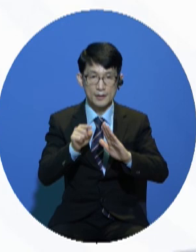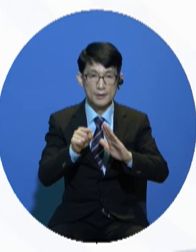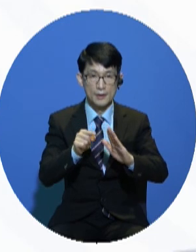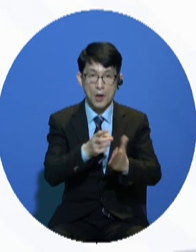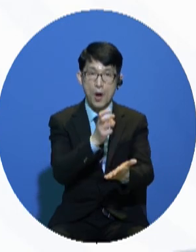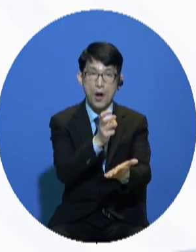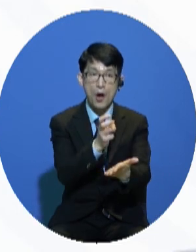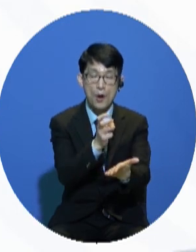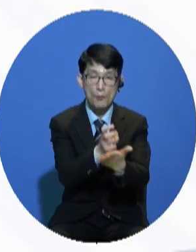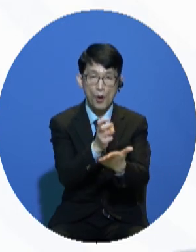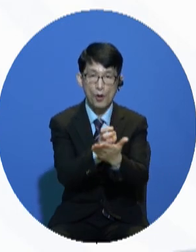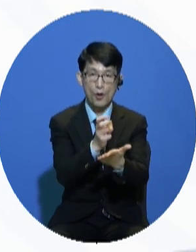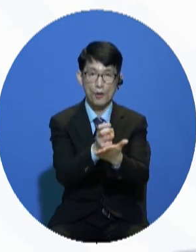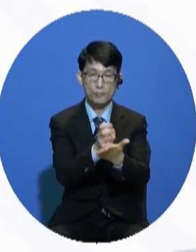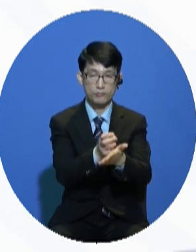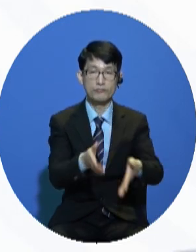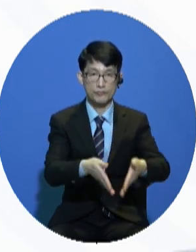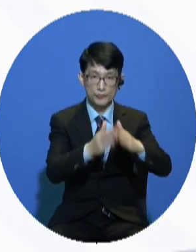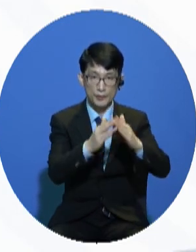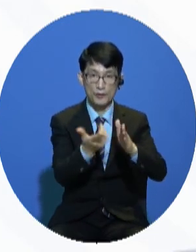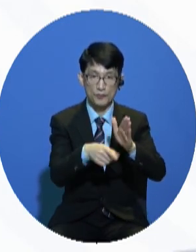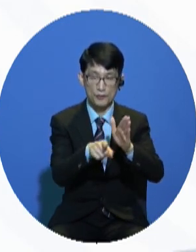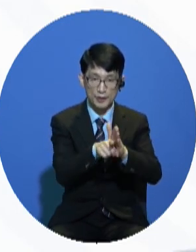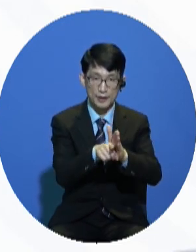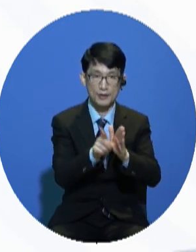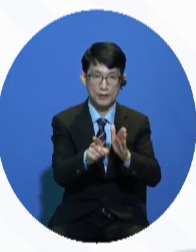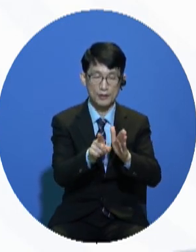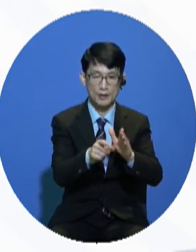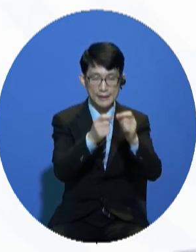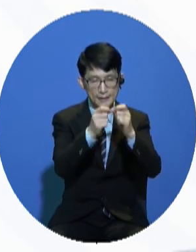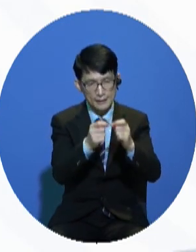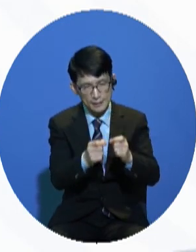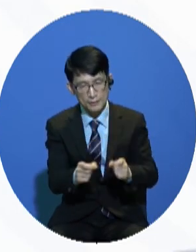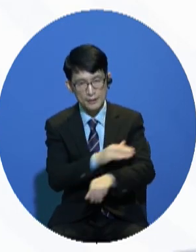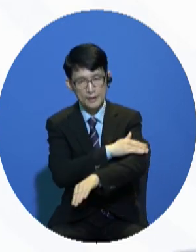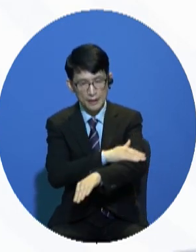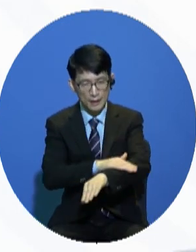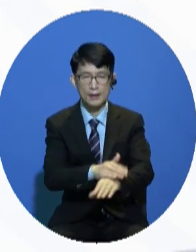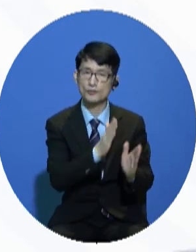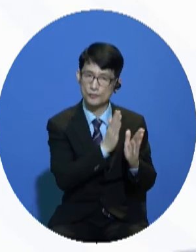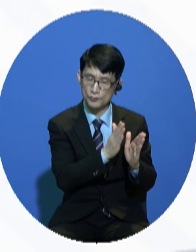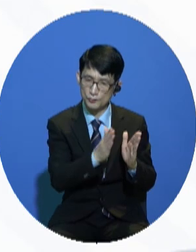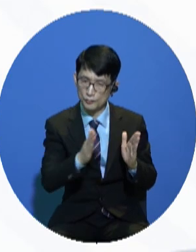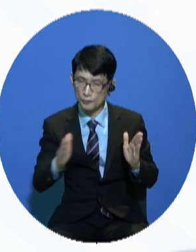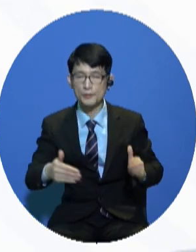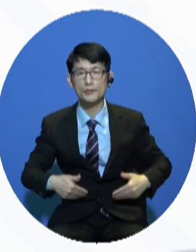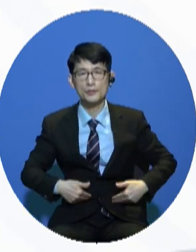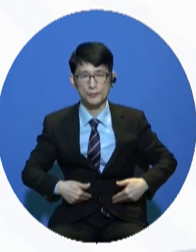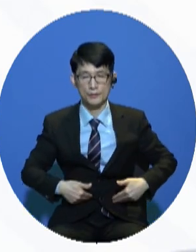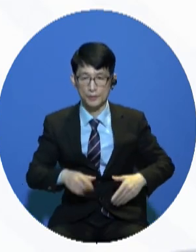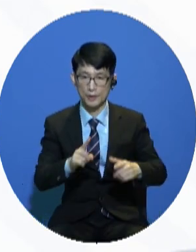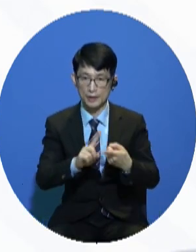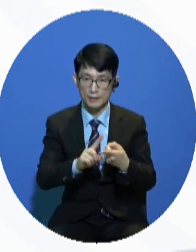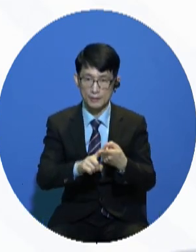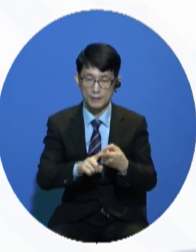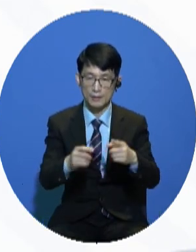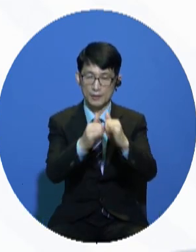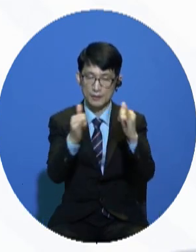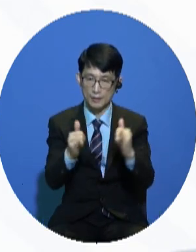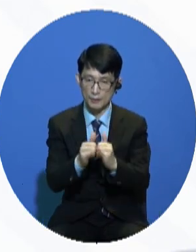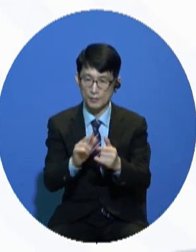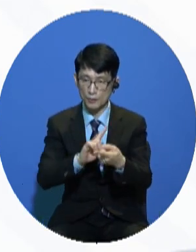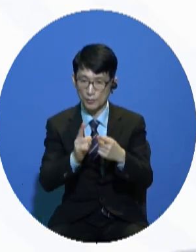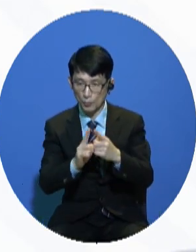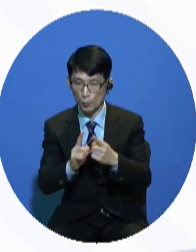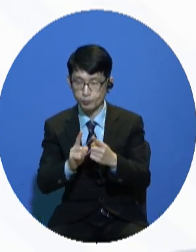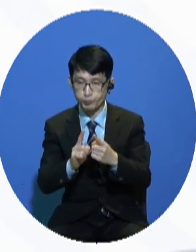내용을 다듬는 그런 작업들을 해 나가야 할 것이고, 이것이 좀 정리가 되면 여러 가지 쟁점 사항에 대해서 서로 사회적 합의 과정을 좀